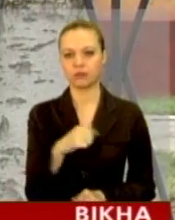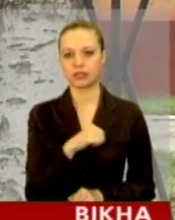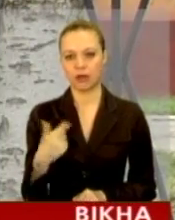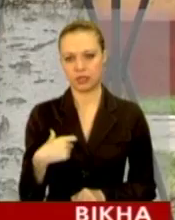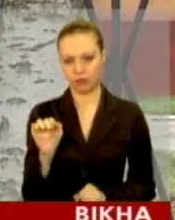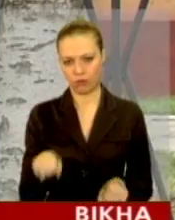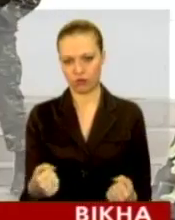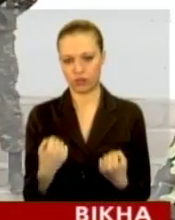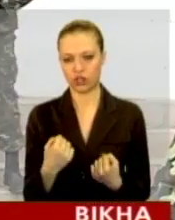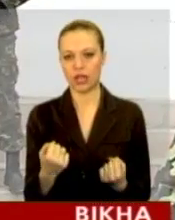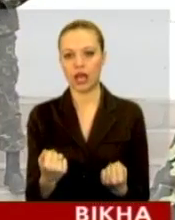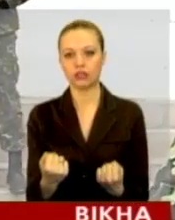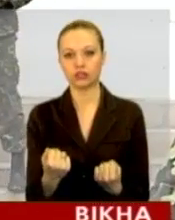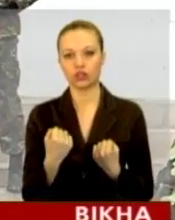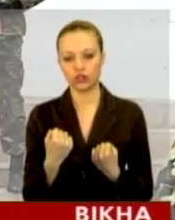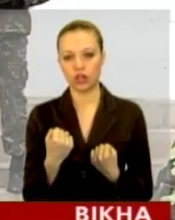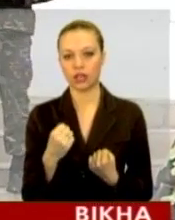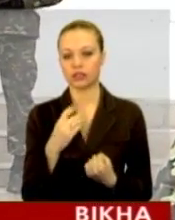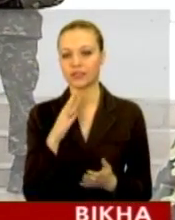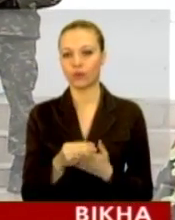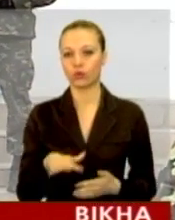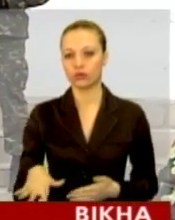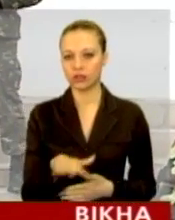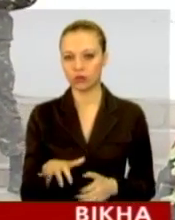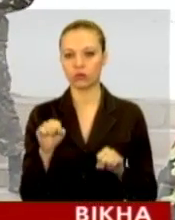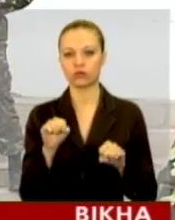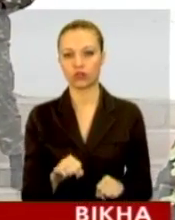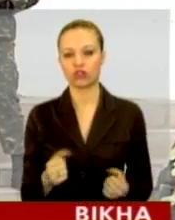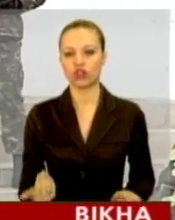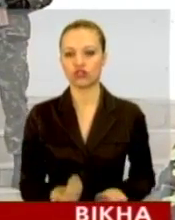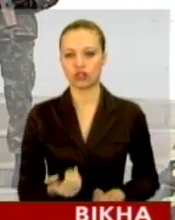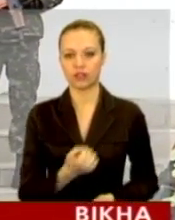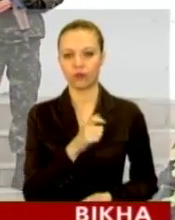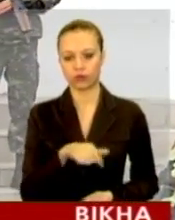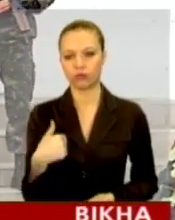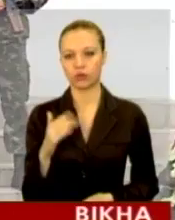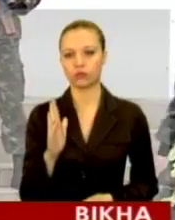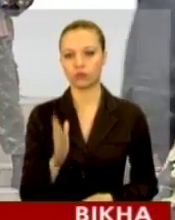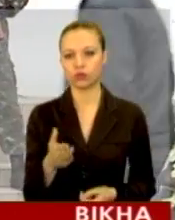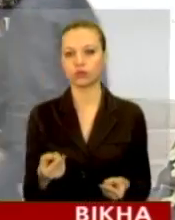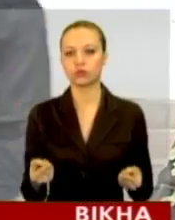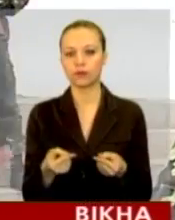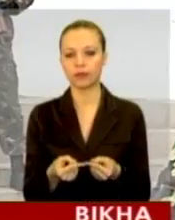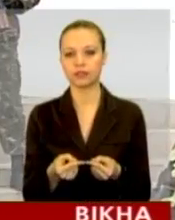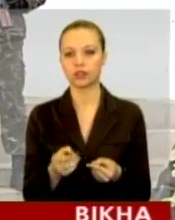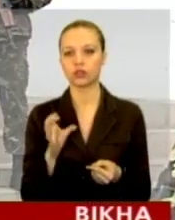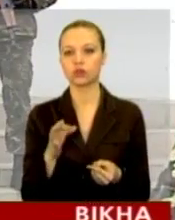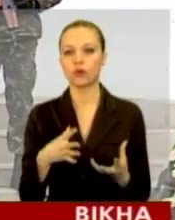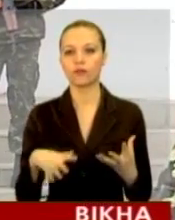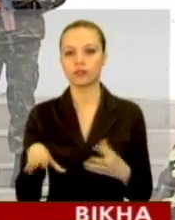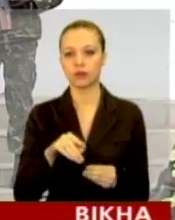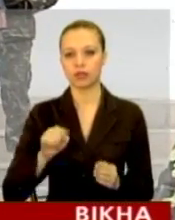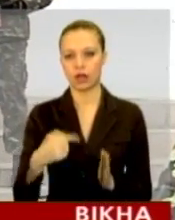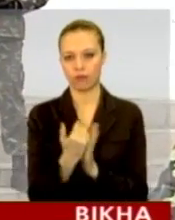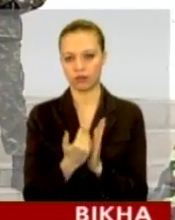состоянии защитить. Защищать свою территорию, защищать жизни военнослужащих мы будем в соответствии со всеми требованиями устава.